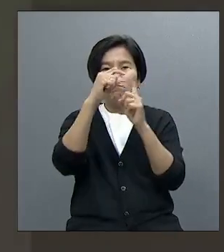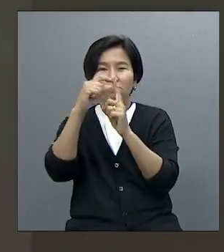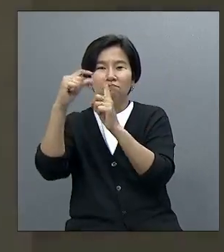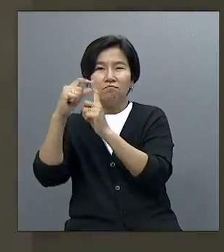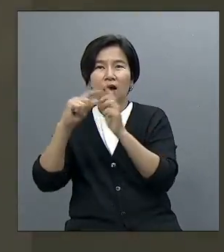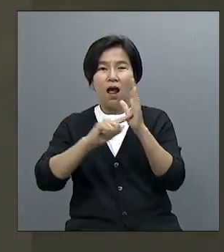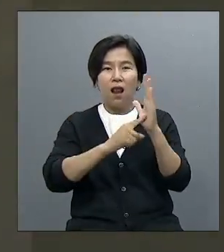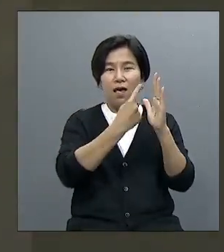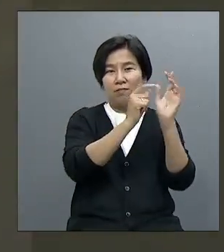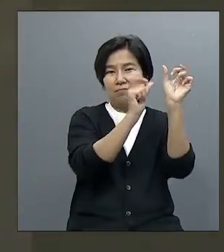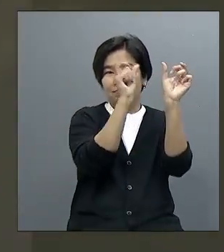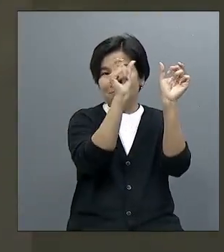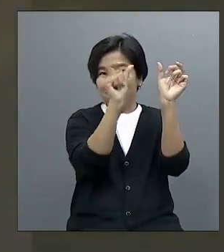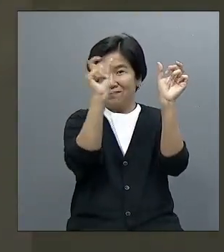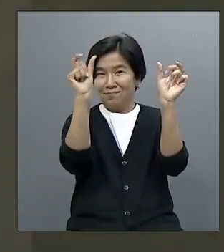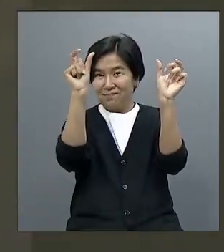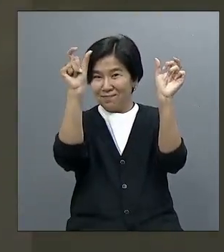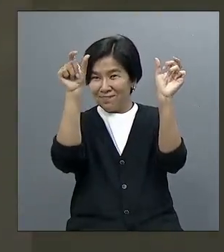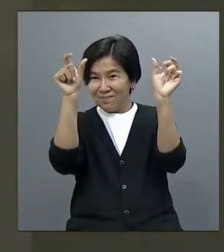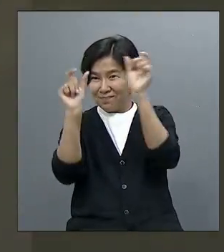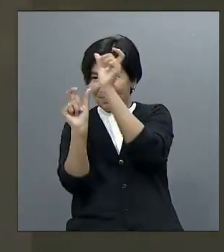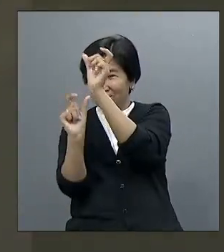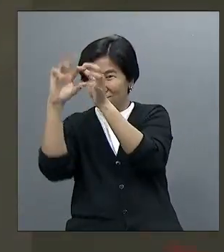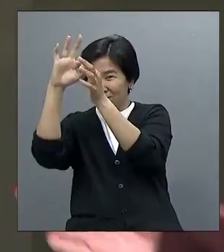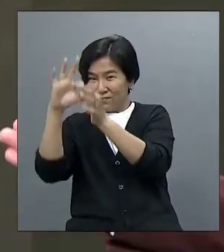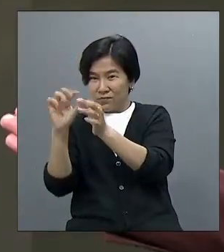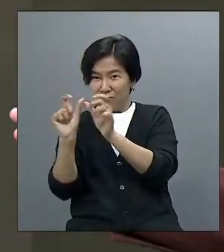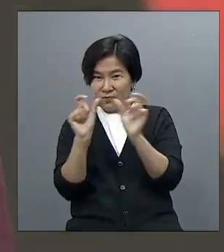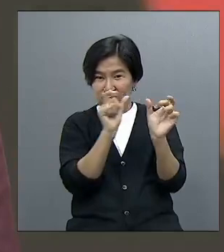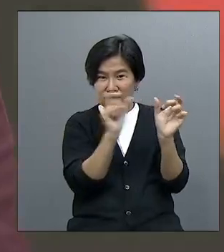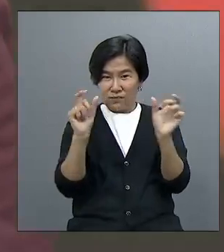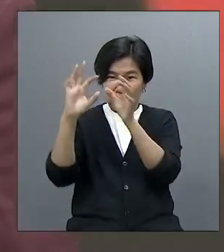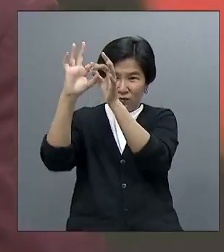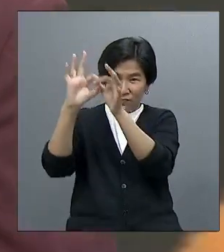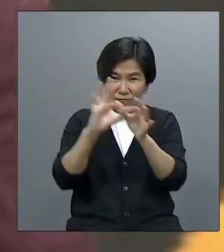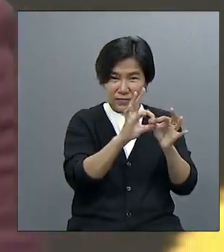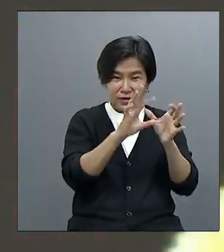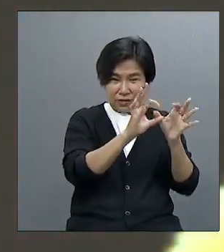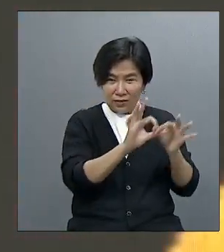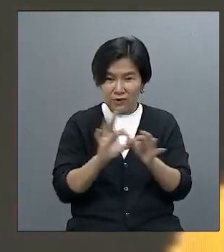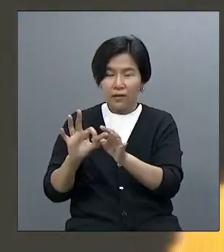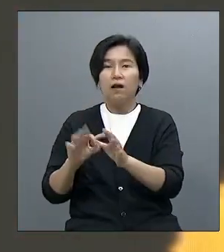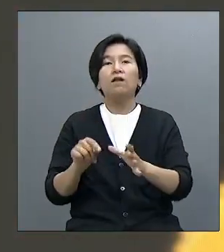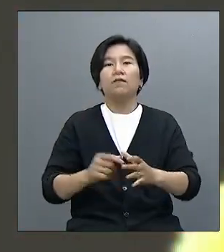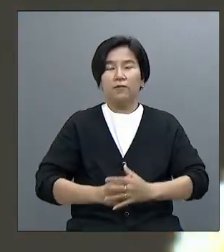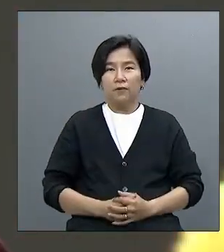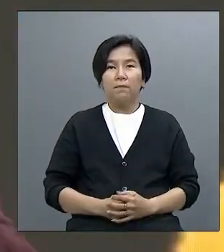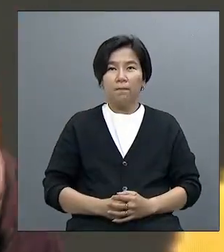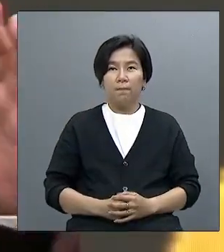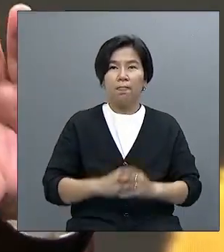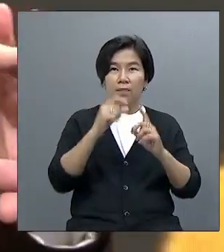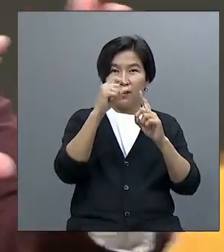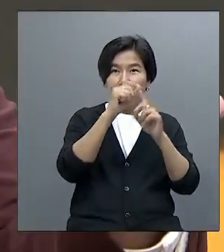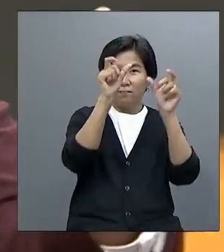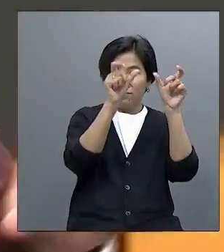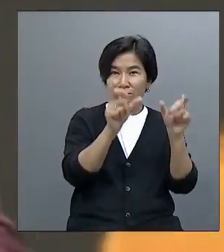แต่ต้นกลางจบแบบนี้เพราะเป็นสักกวาเนี่ยต้องทำแบบนั้นด้วยไหมอาจารย์ คุณต๊อบนึกภาพกรอนสุภาพหรือกรอนแปะที่เราล่ำเรียนเราแปะ